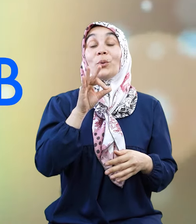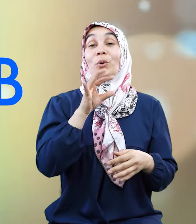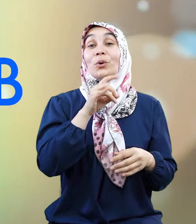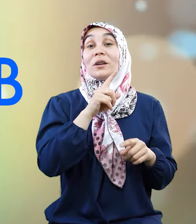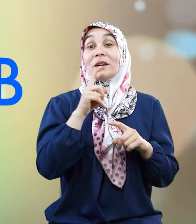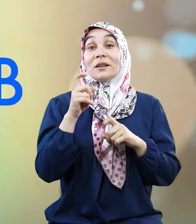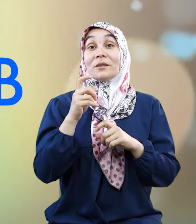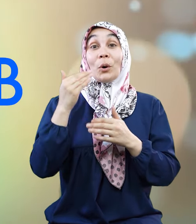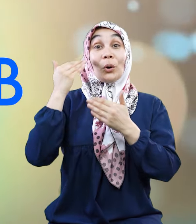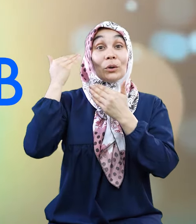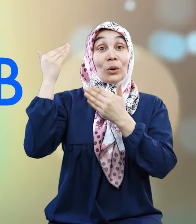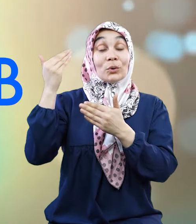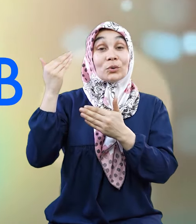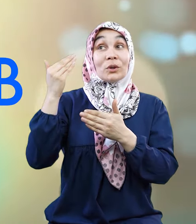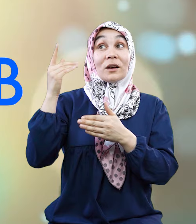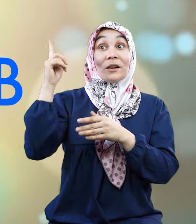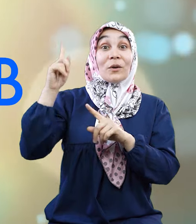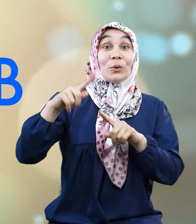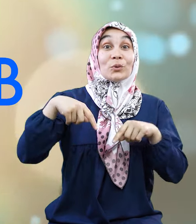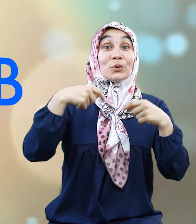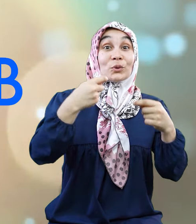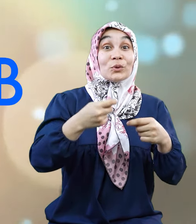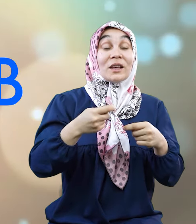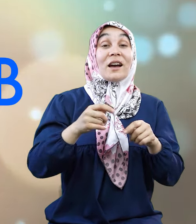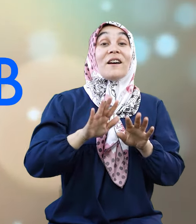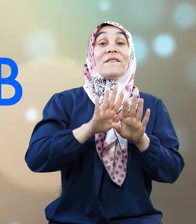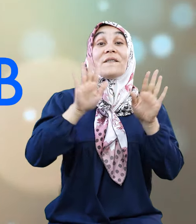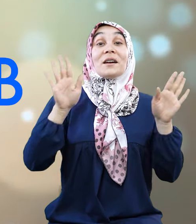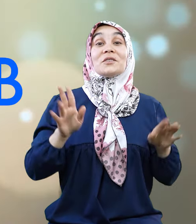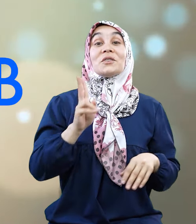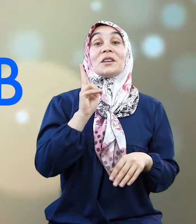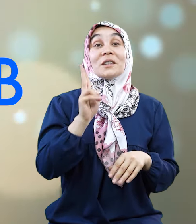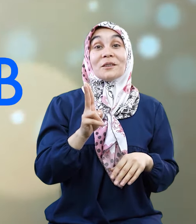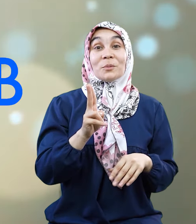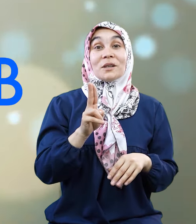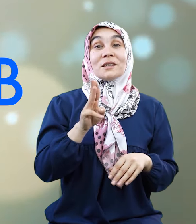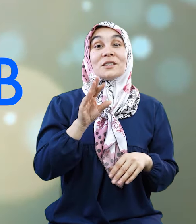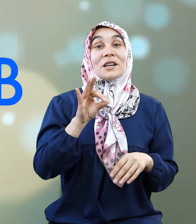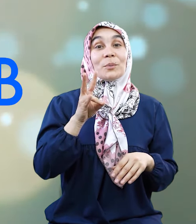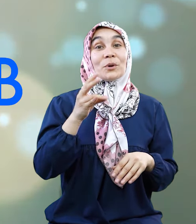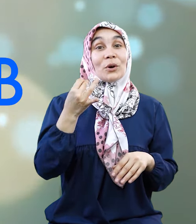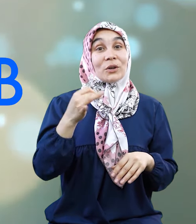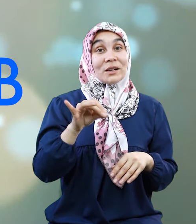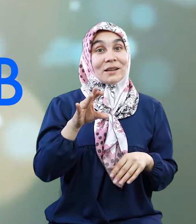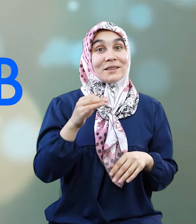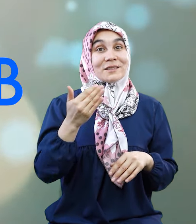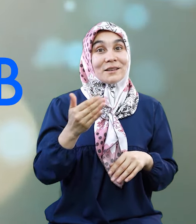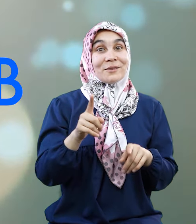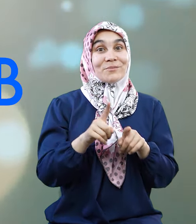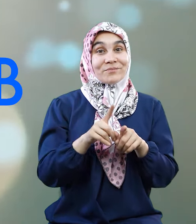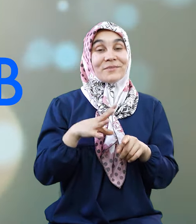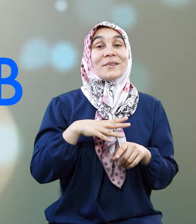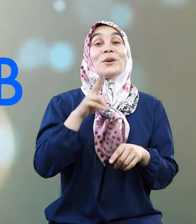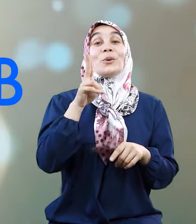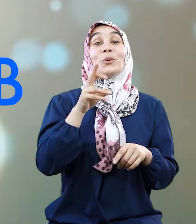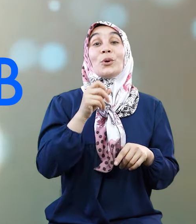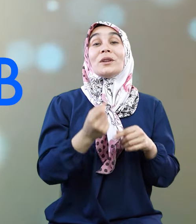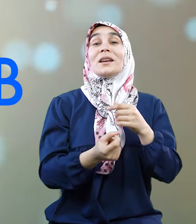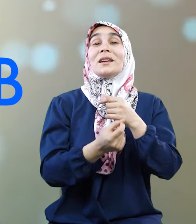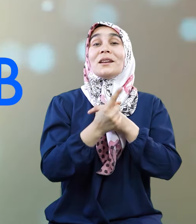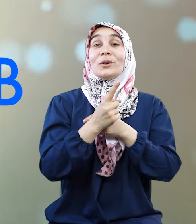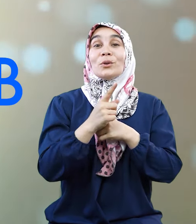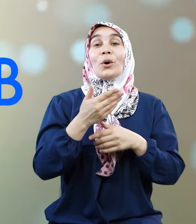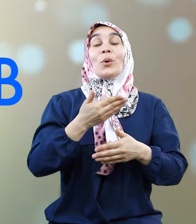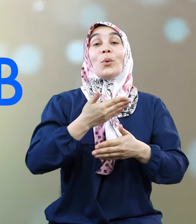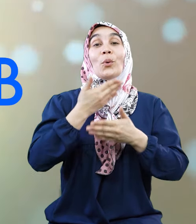Karimni Allohning huzuridan olib tushgan farishta kim? Jabroil alayhissalom. Qur'oni Karimni ilk bor